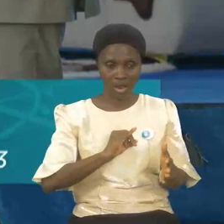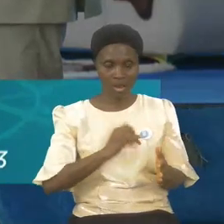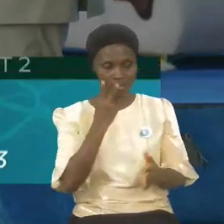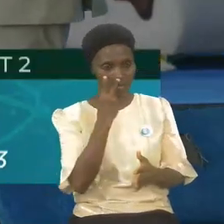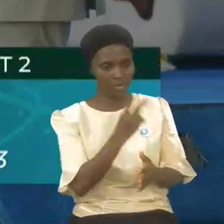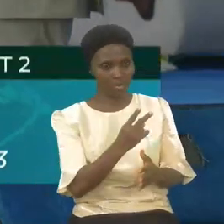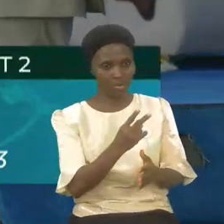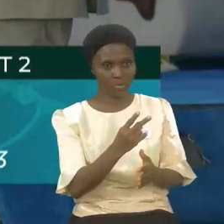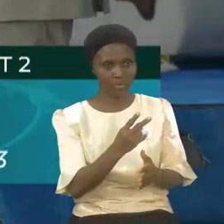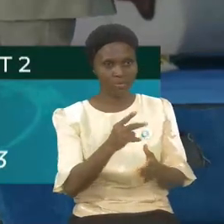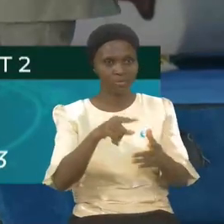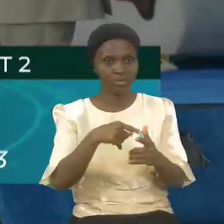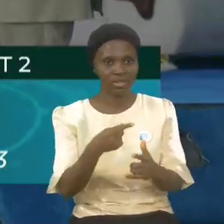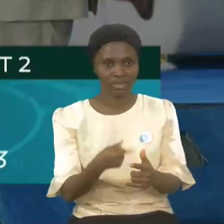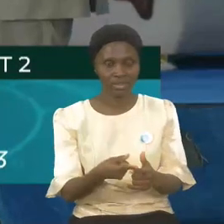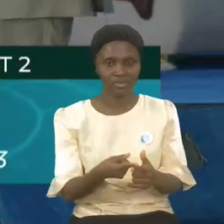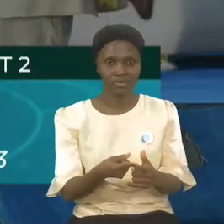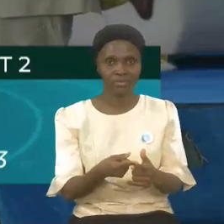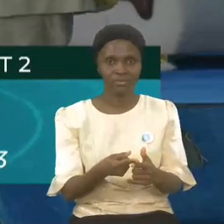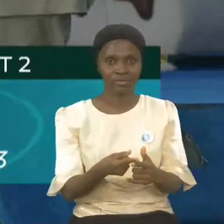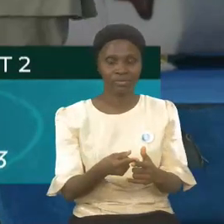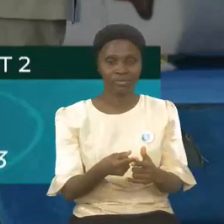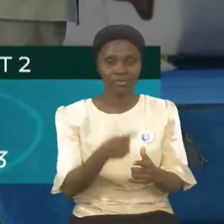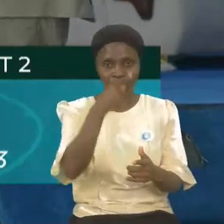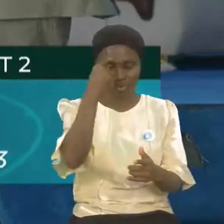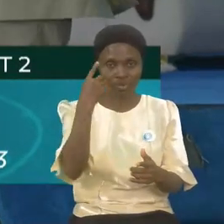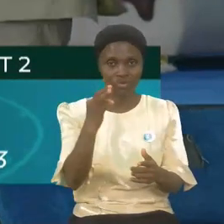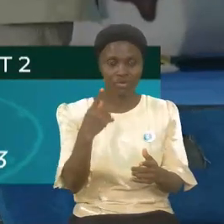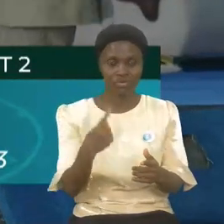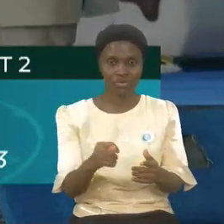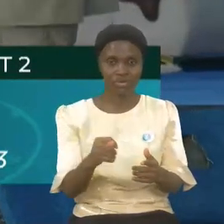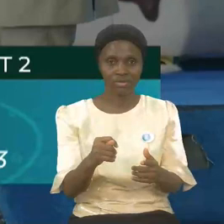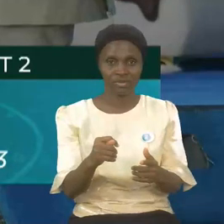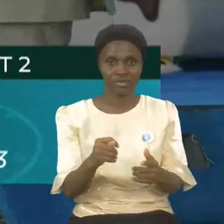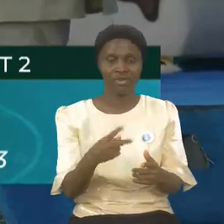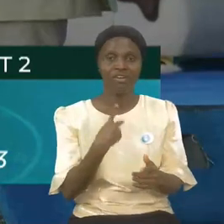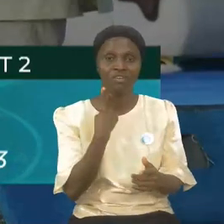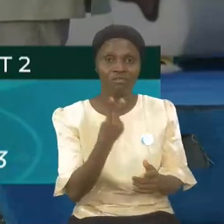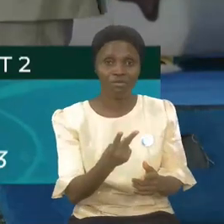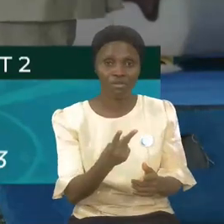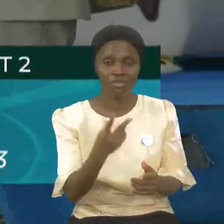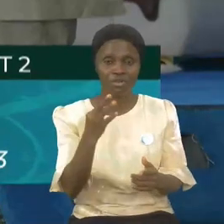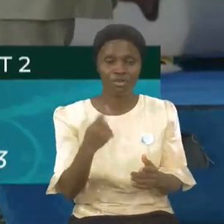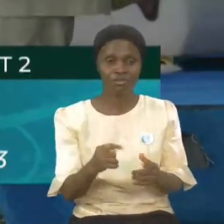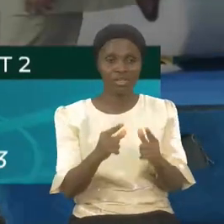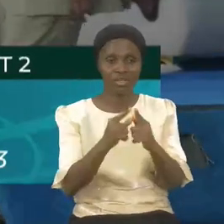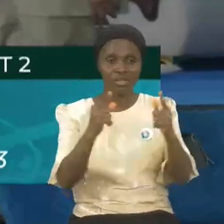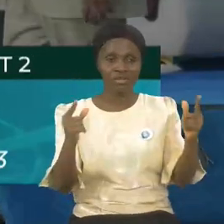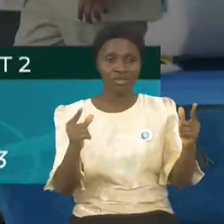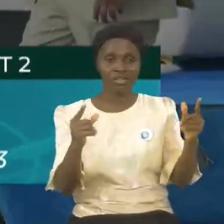Daniel 7 11 je regardais alors à cause des paroles